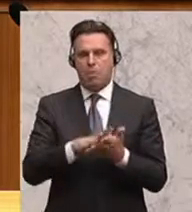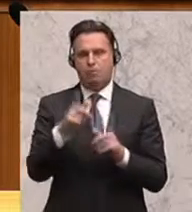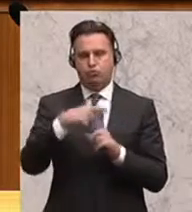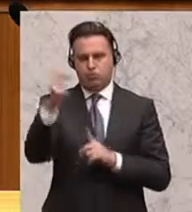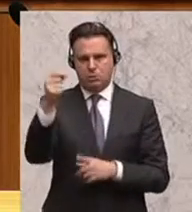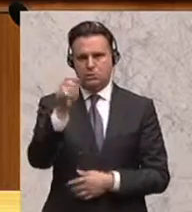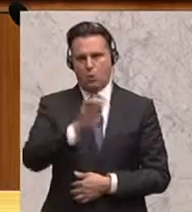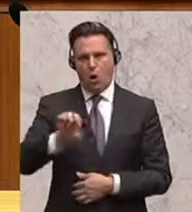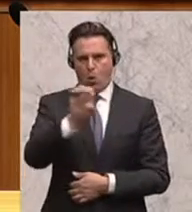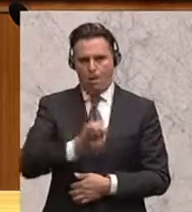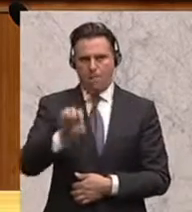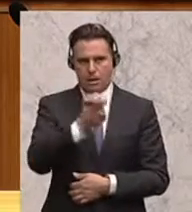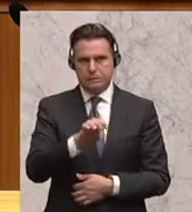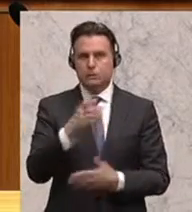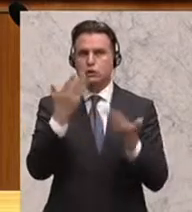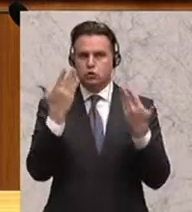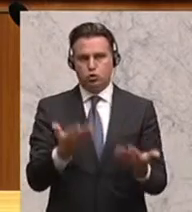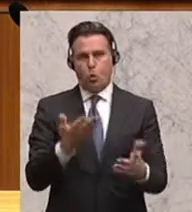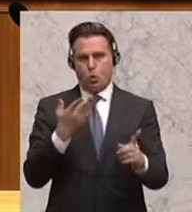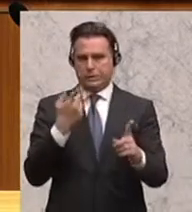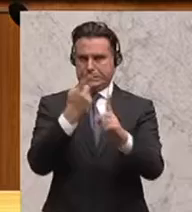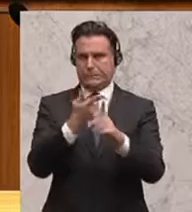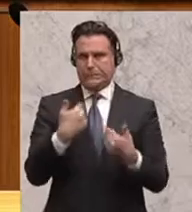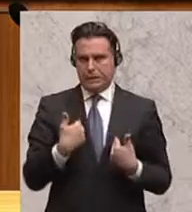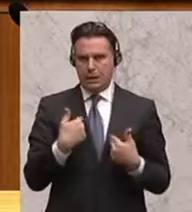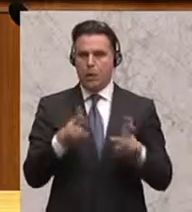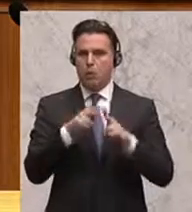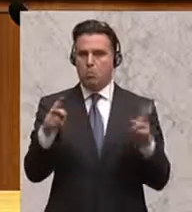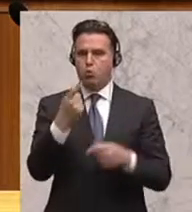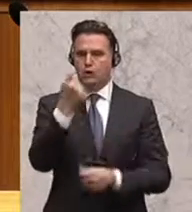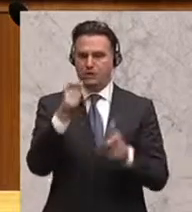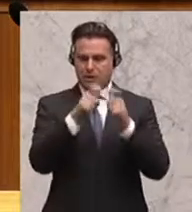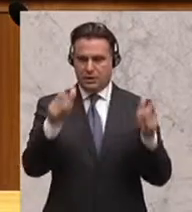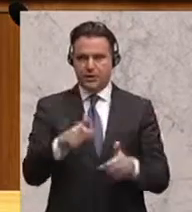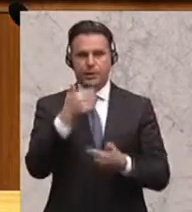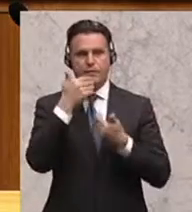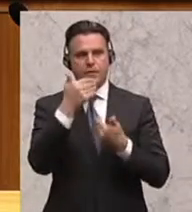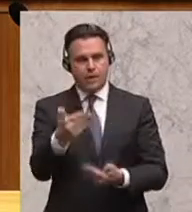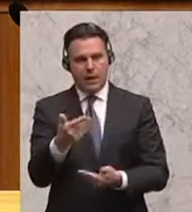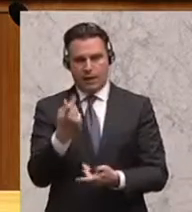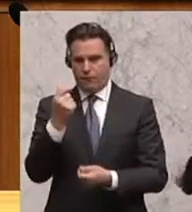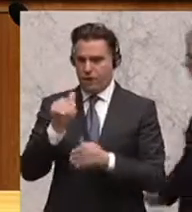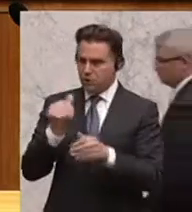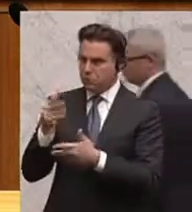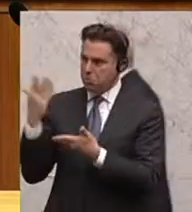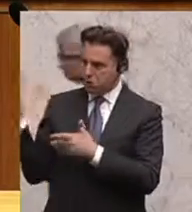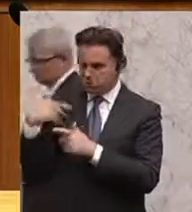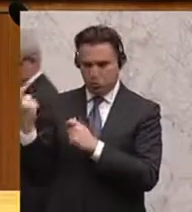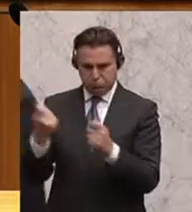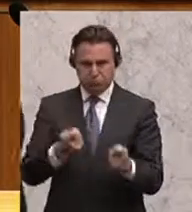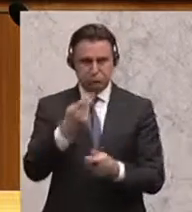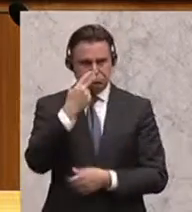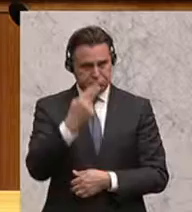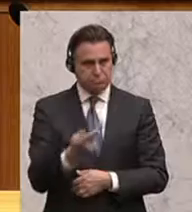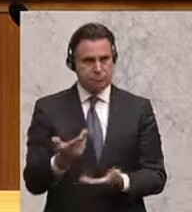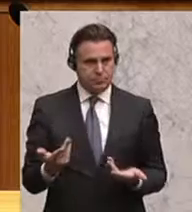das ist das ziel dieses bundesfinanzrahmen ich bedanke mich beim finanzminister für die vorlage denn